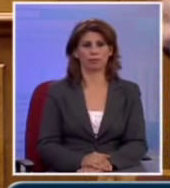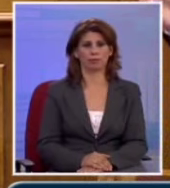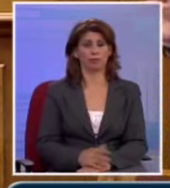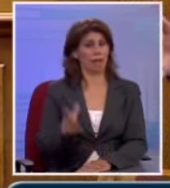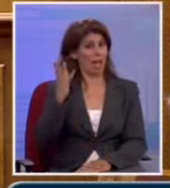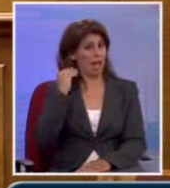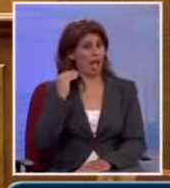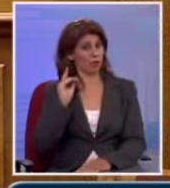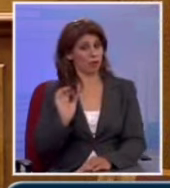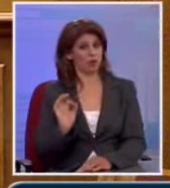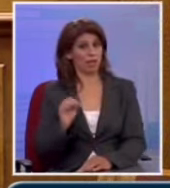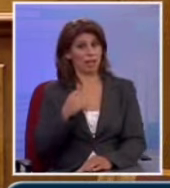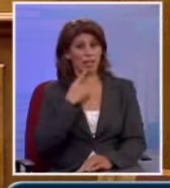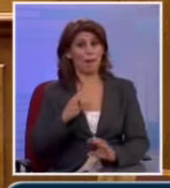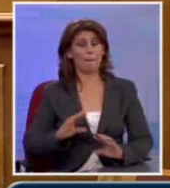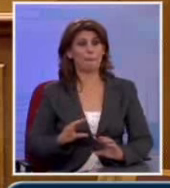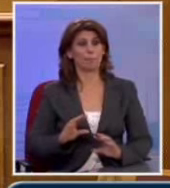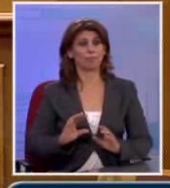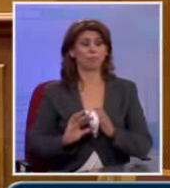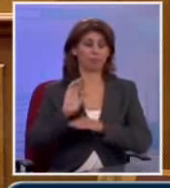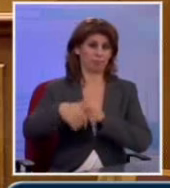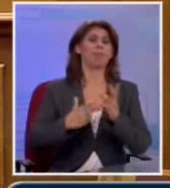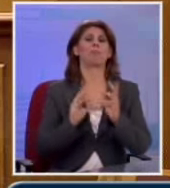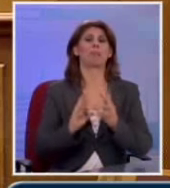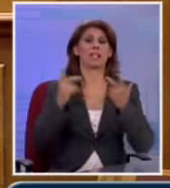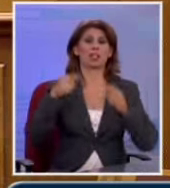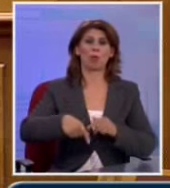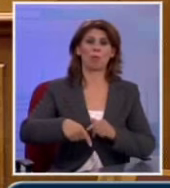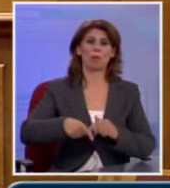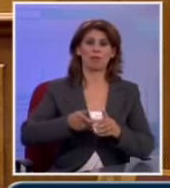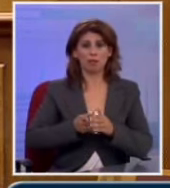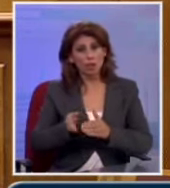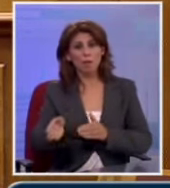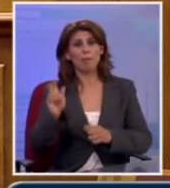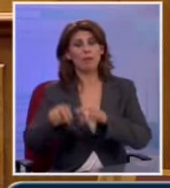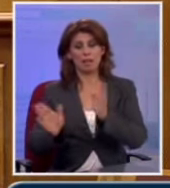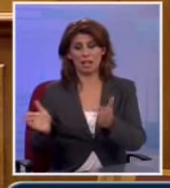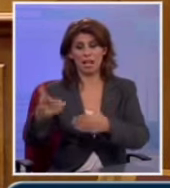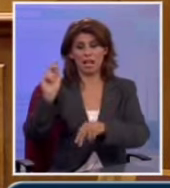Άκουσα μάλιστα να χαρακτηρίζεται ως πραξικόπημα η προσφυγή στη δημοκρατία.